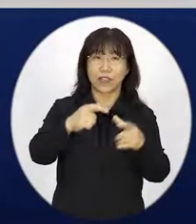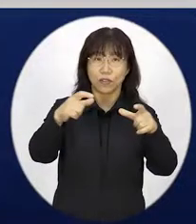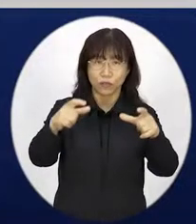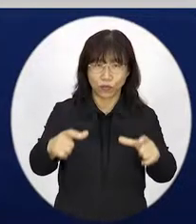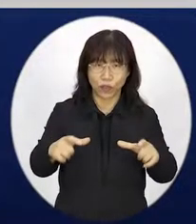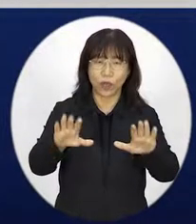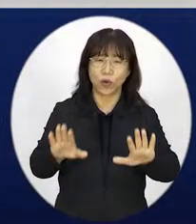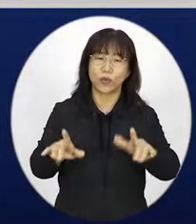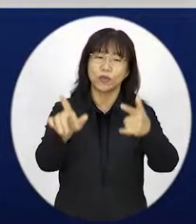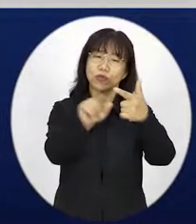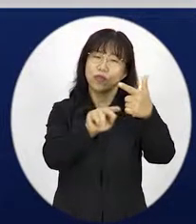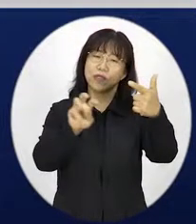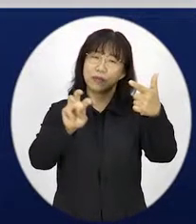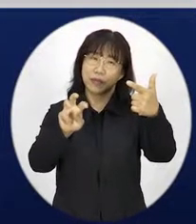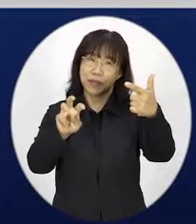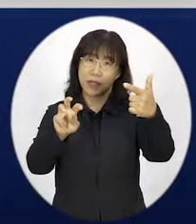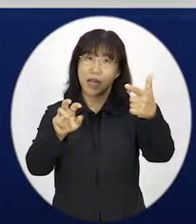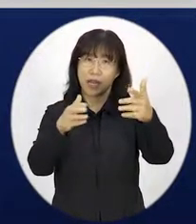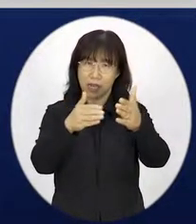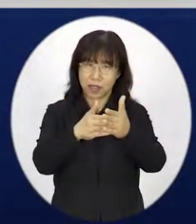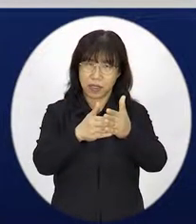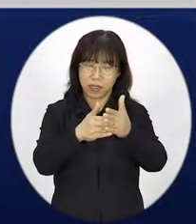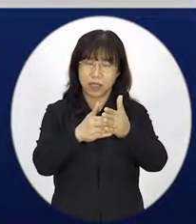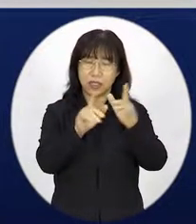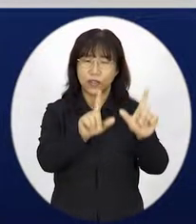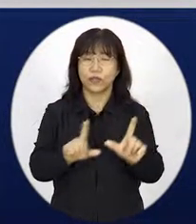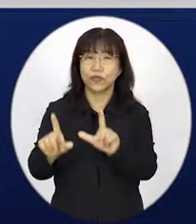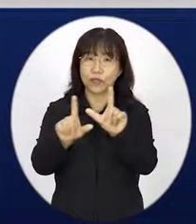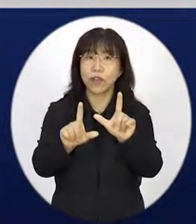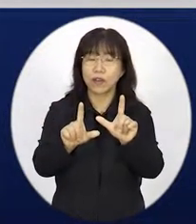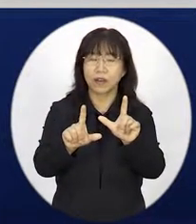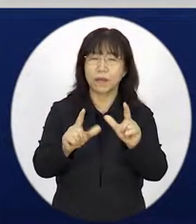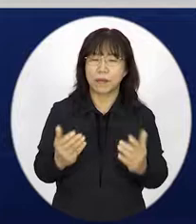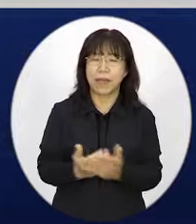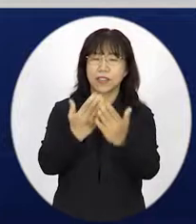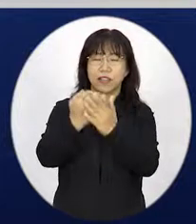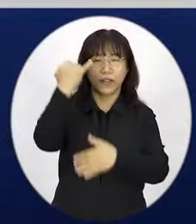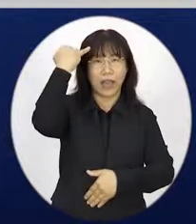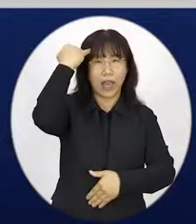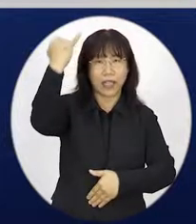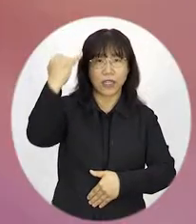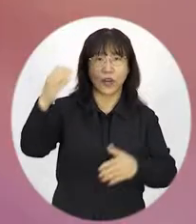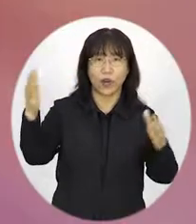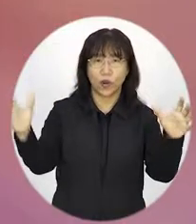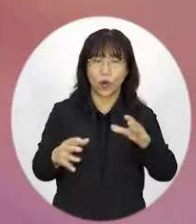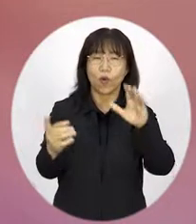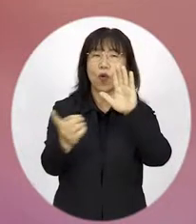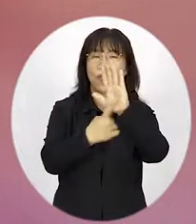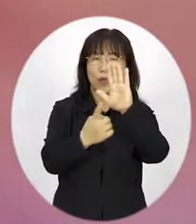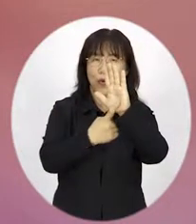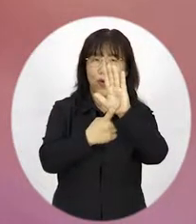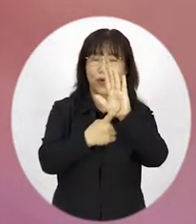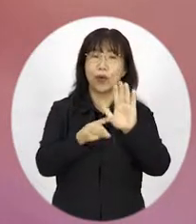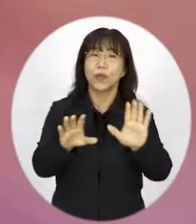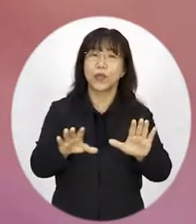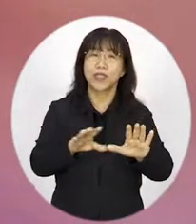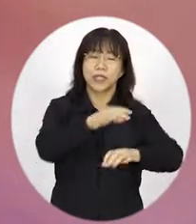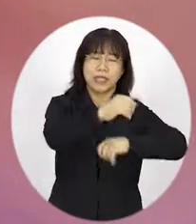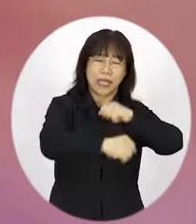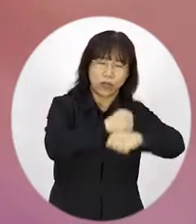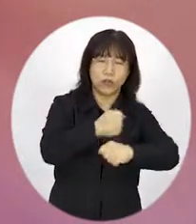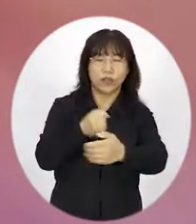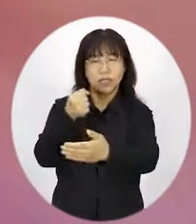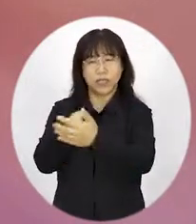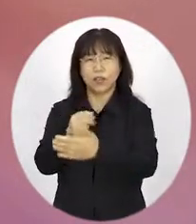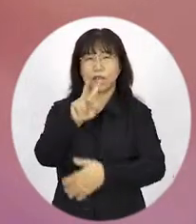강서구 가 오는 6월 30일까지 구정 발전 아이디어를 공모합니다 이번 공모는 지정 주제와